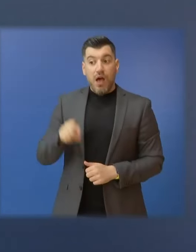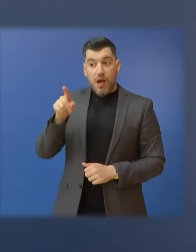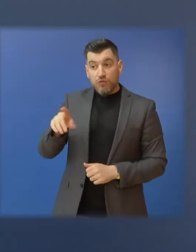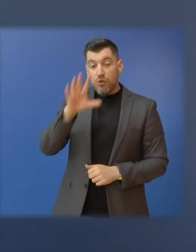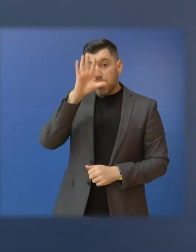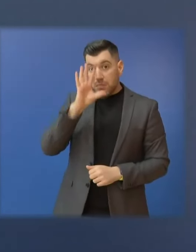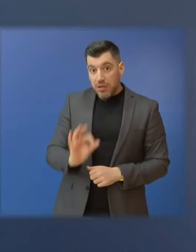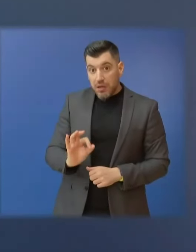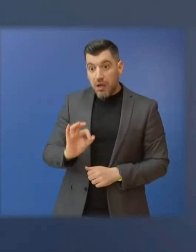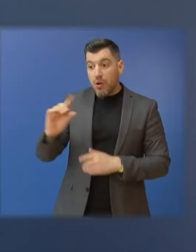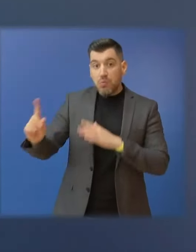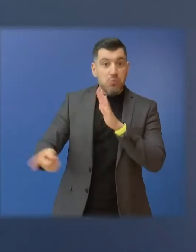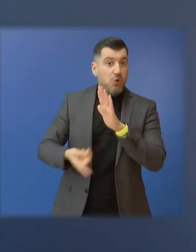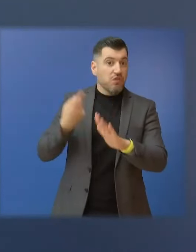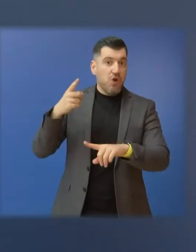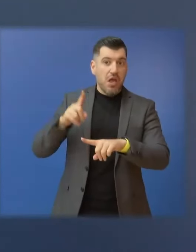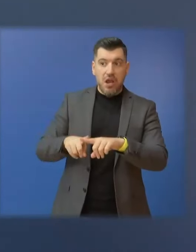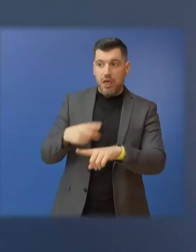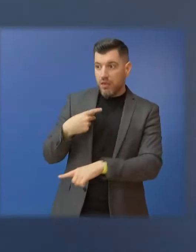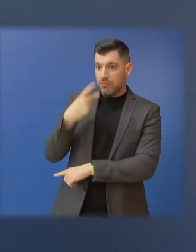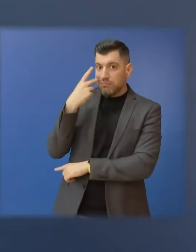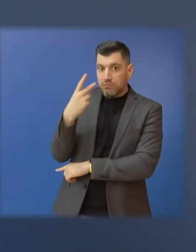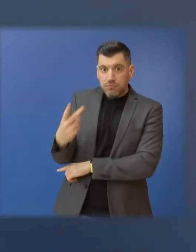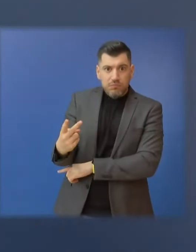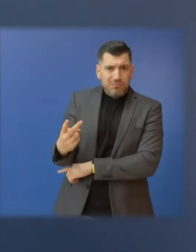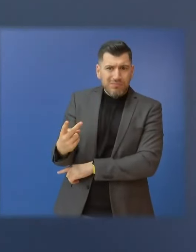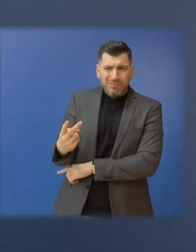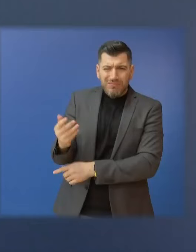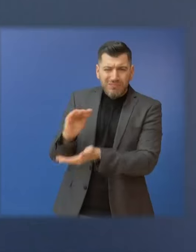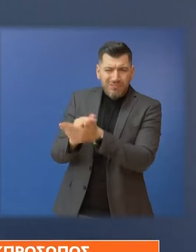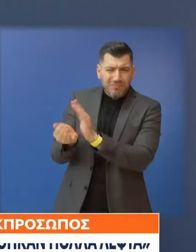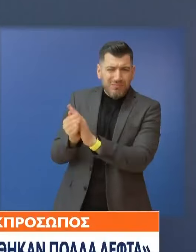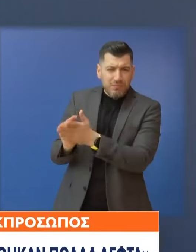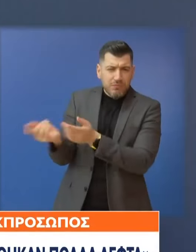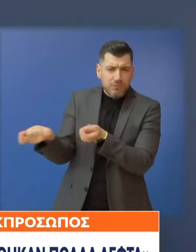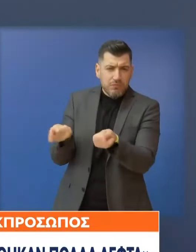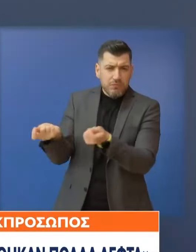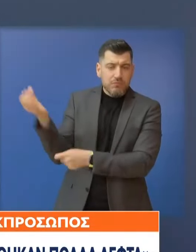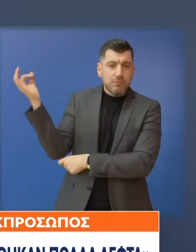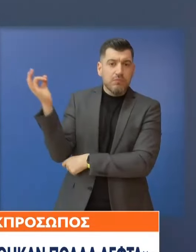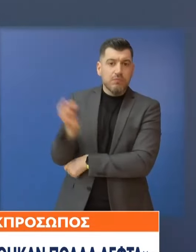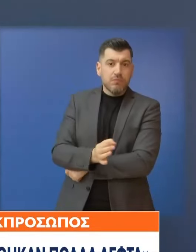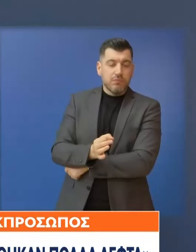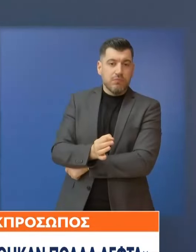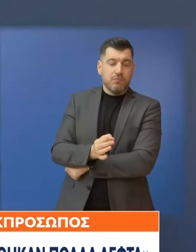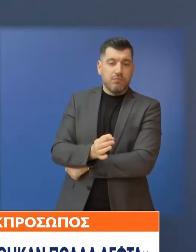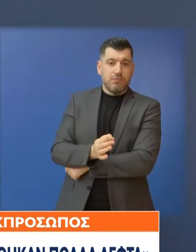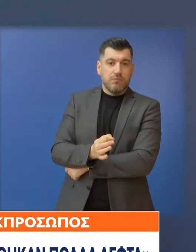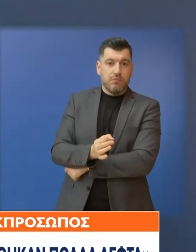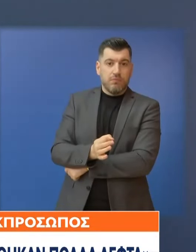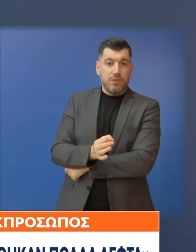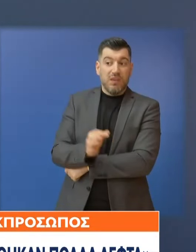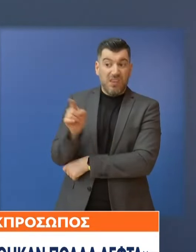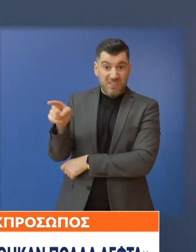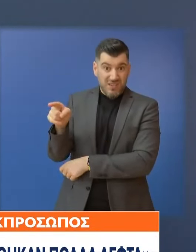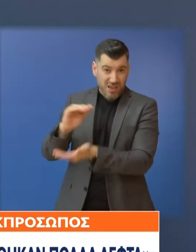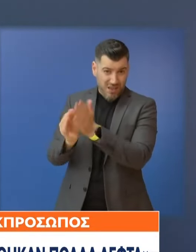πρωτοφανής για τα ελληνικά και όχι μόνο δεδομένα σκευωρία, που πίσω από αυτήν φαίνεται ότι δόθηκαν και πάρα πολλά